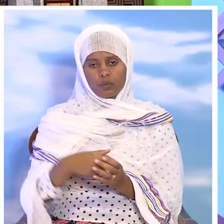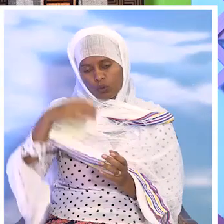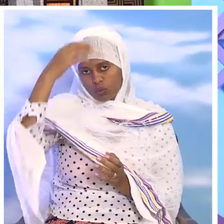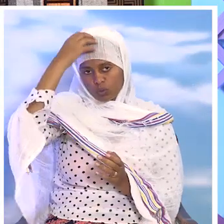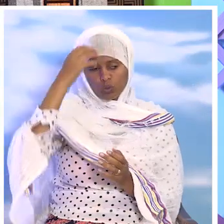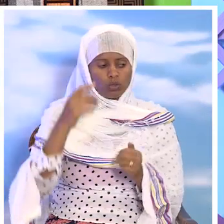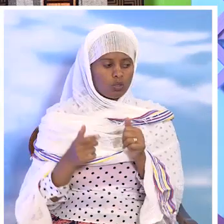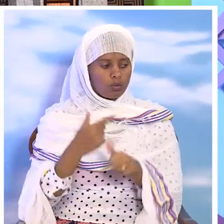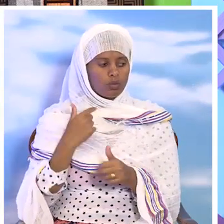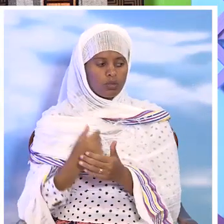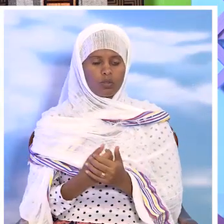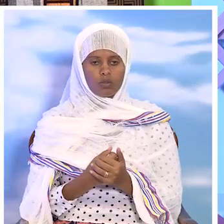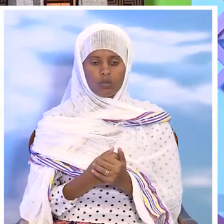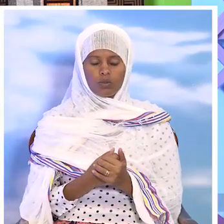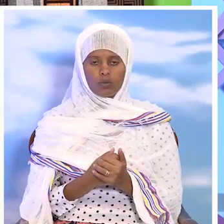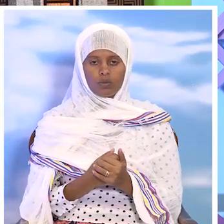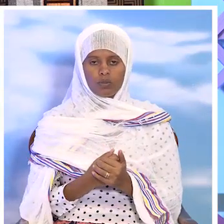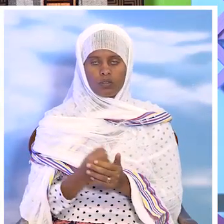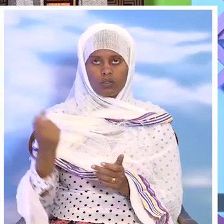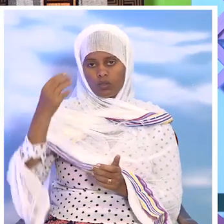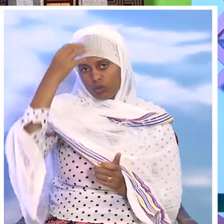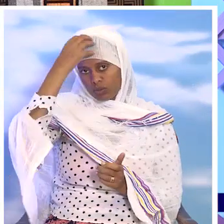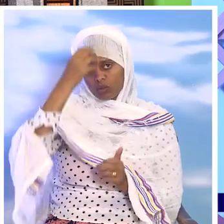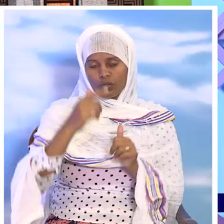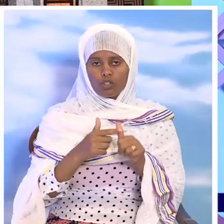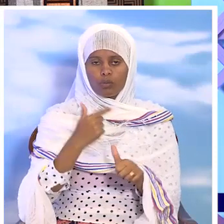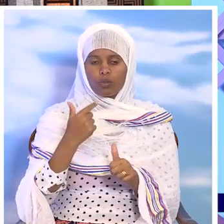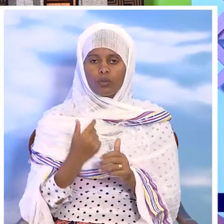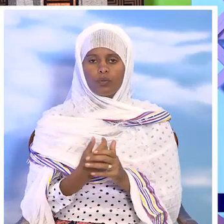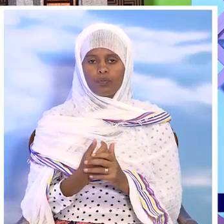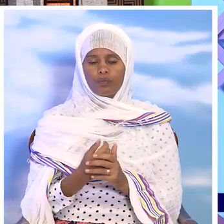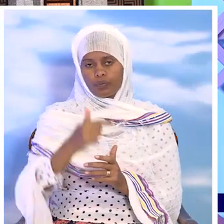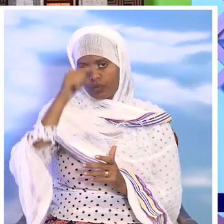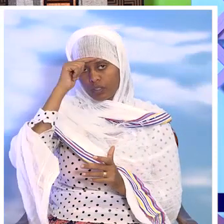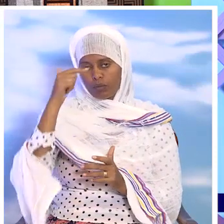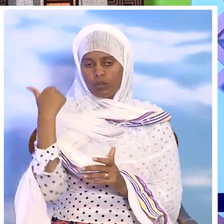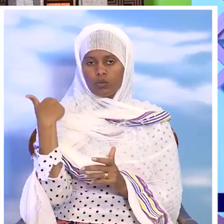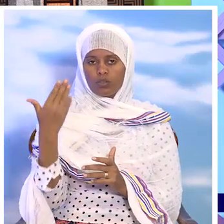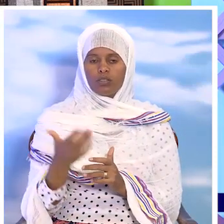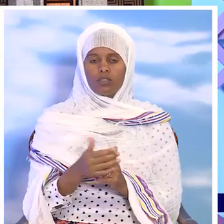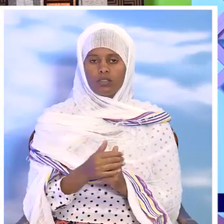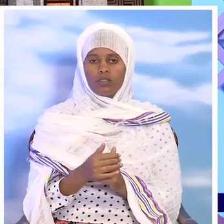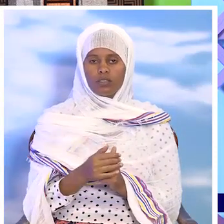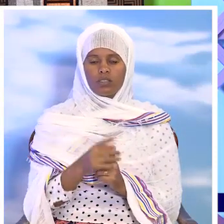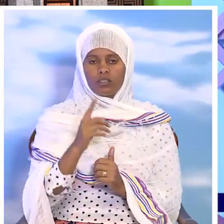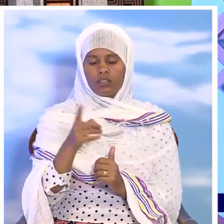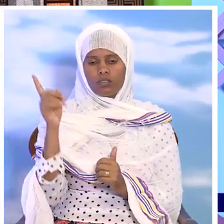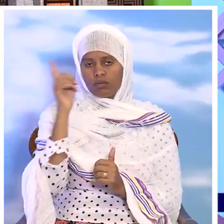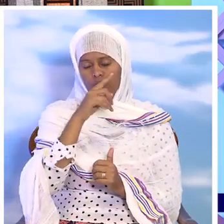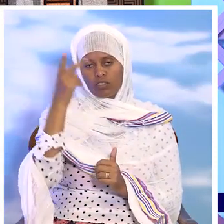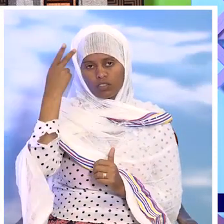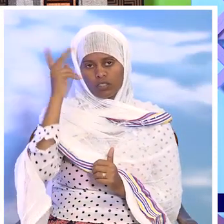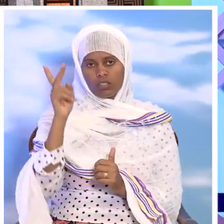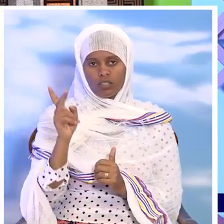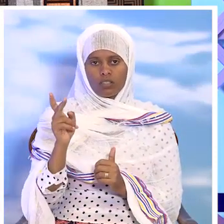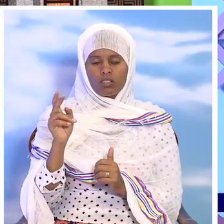ዝመሰረቶ ክርስቶስ ዝጀመሮ ሃይማኖት ዝወፅእ እዚ ኣዝዩ ዕሽነትን ናይ